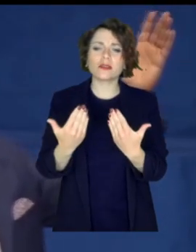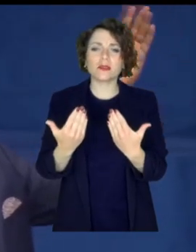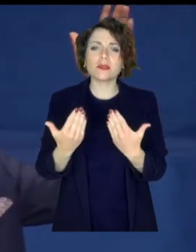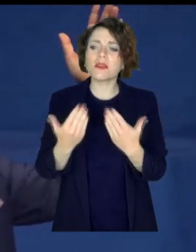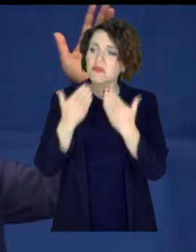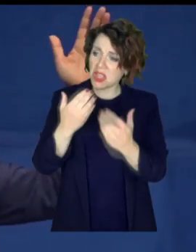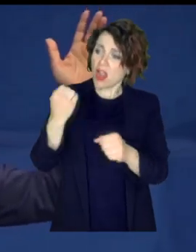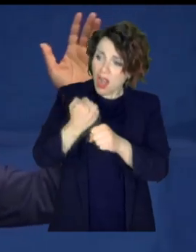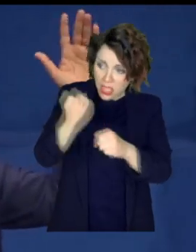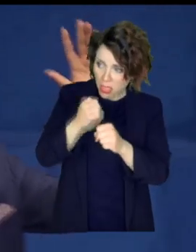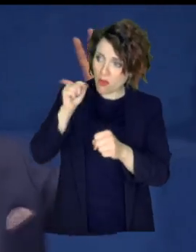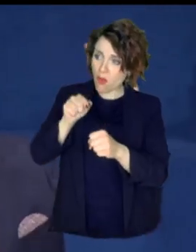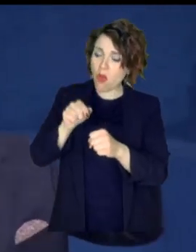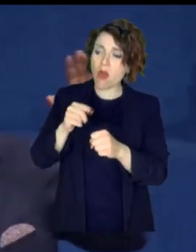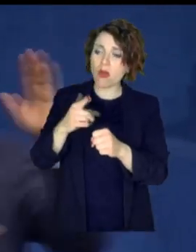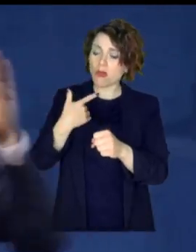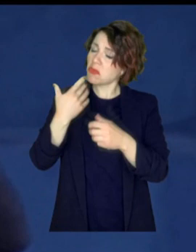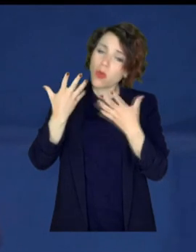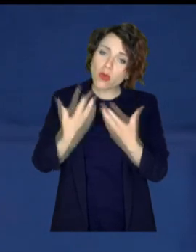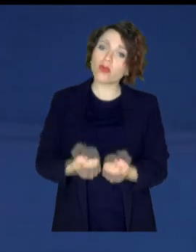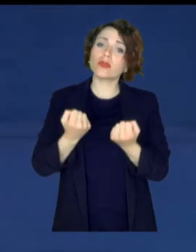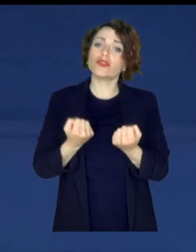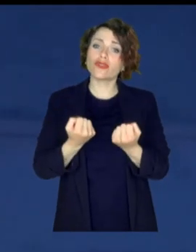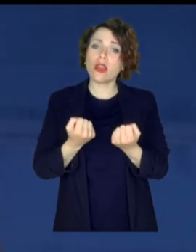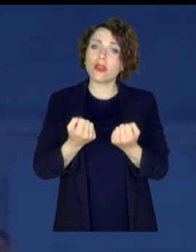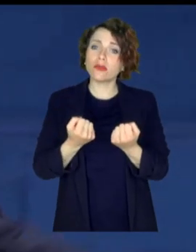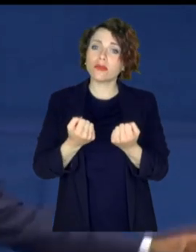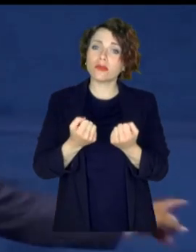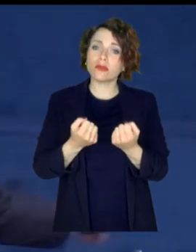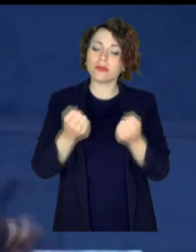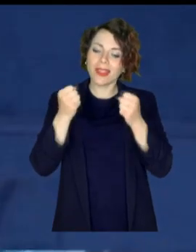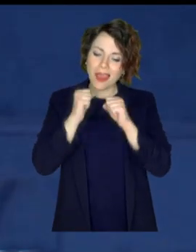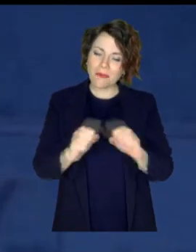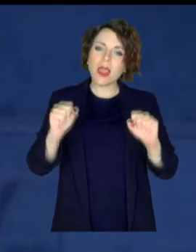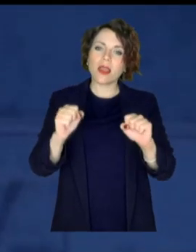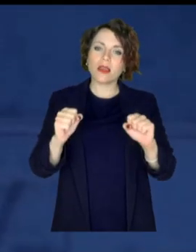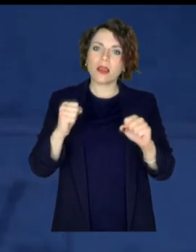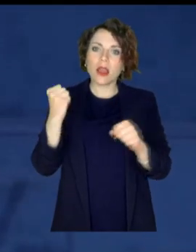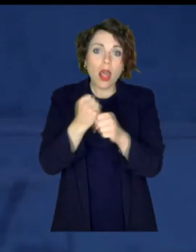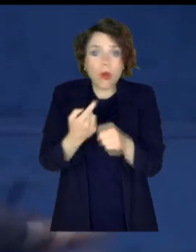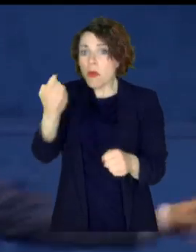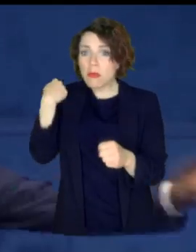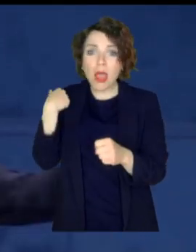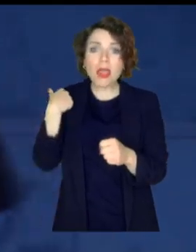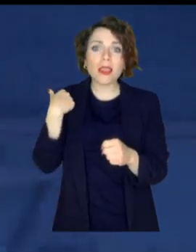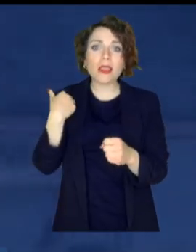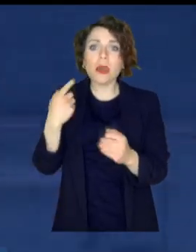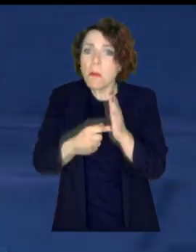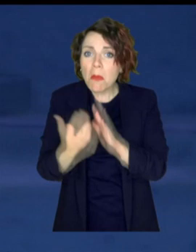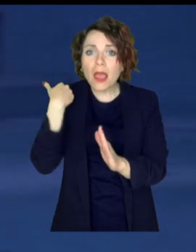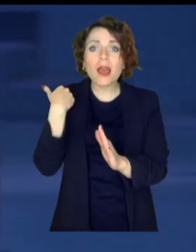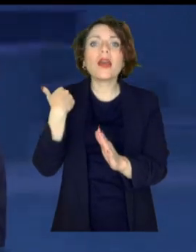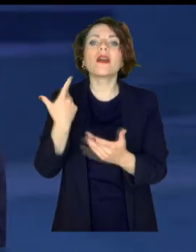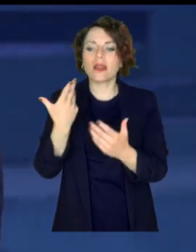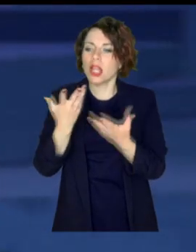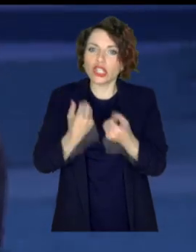grazie per quel lavoro. Lo ricevo. Amen. L'avevano ricevuto il mese scorso. Ora rieccoli qui.